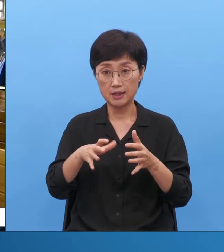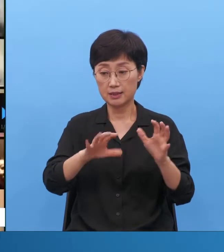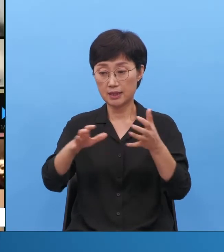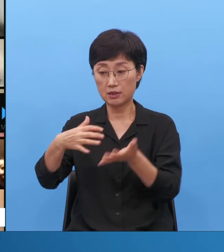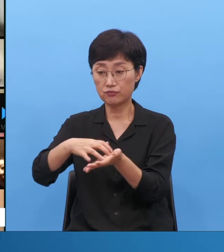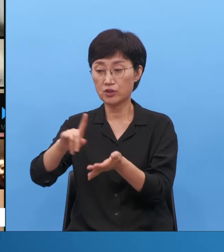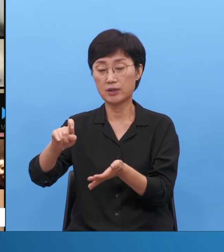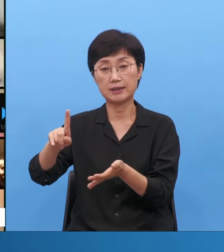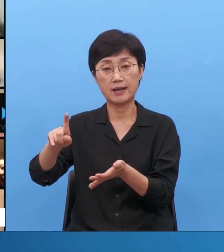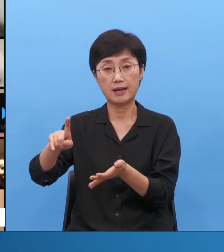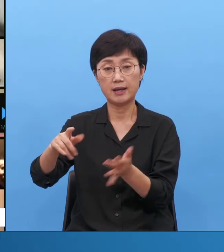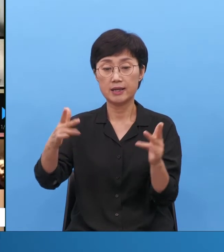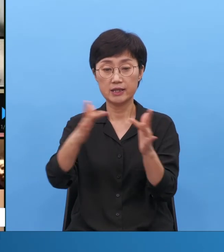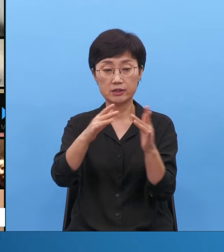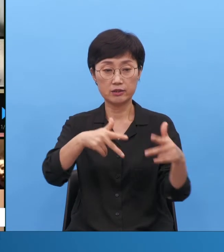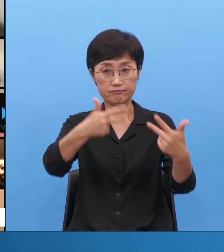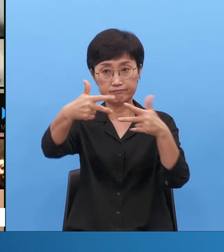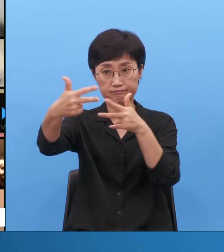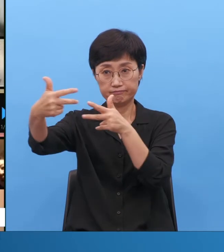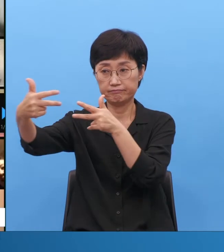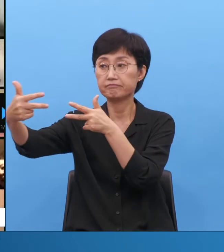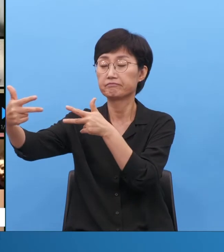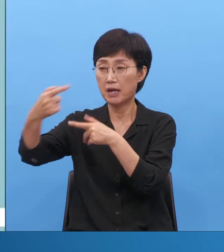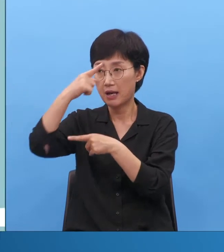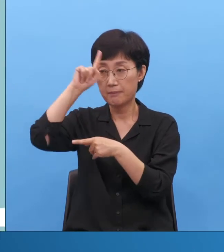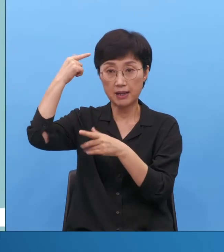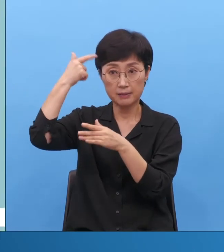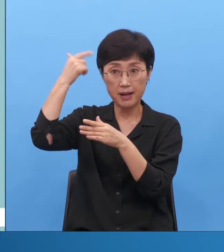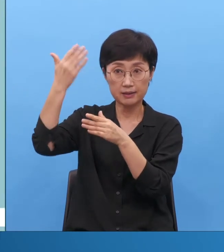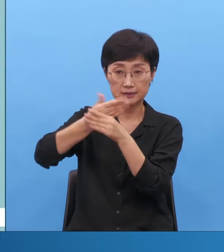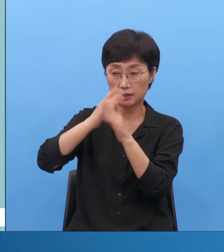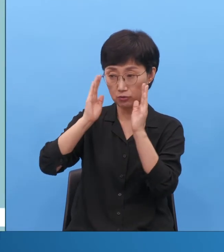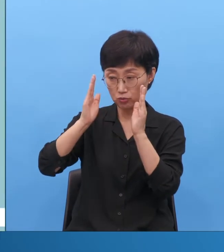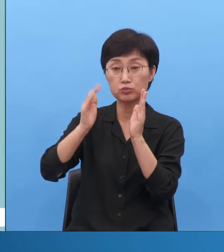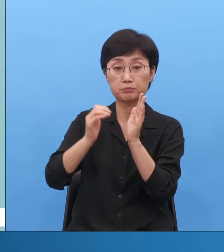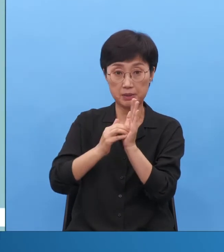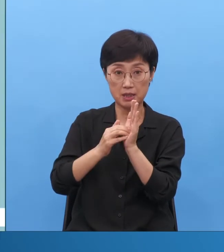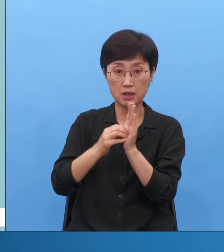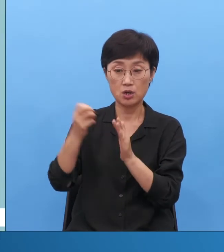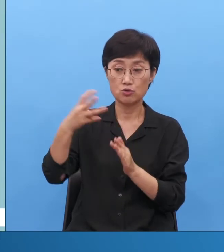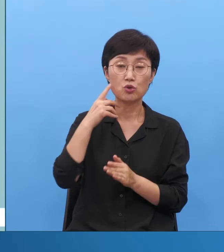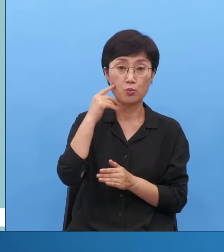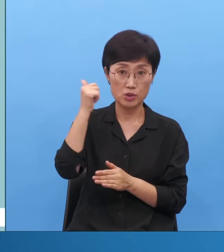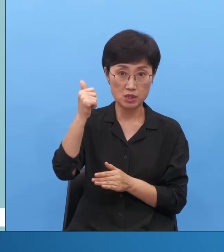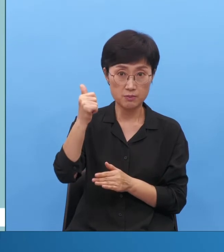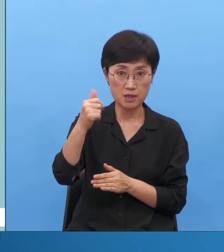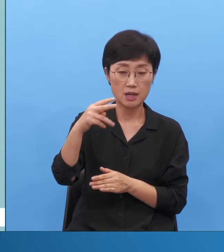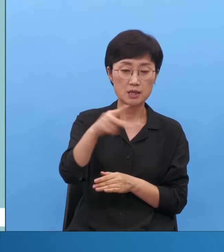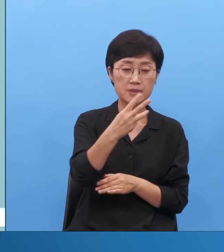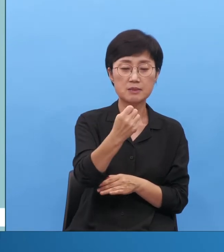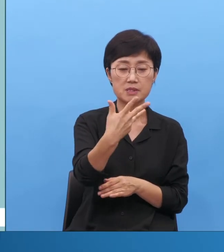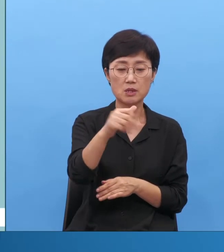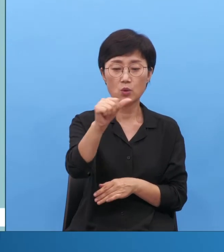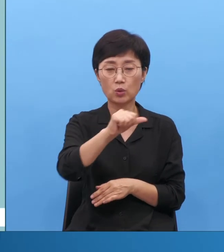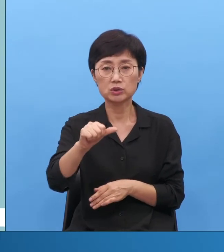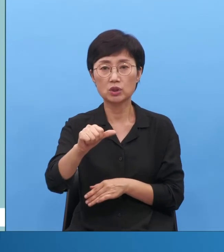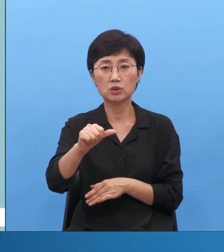제자들이 온라인으로 모인 이번 박사원 수업에선 유광수 목사가 237 5천 종족 치유, 국가